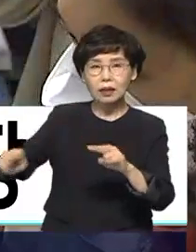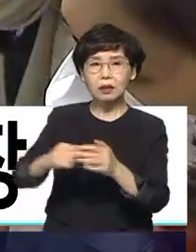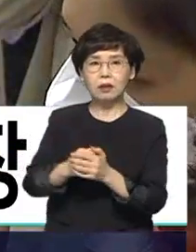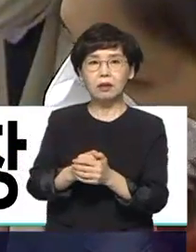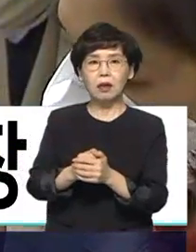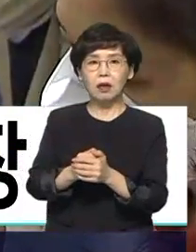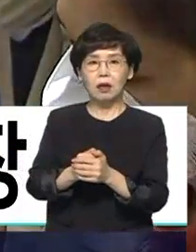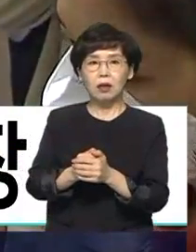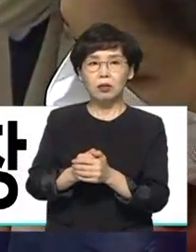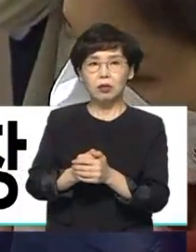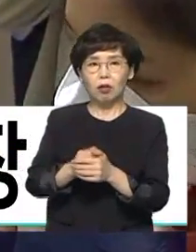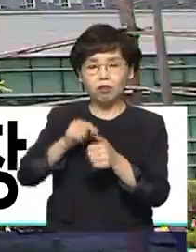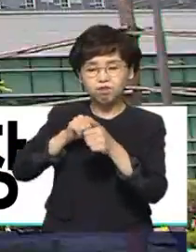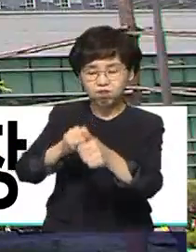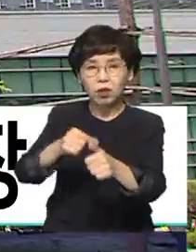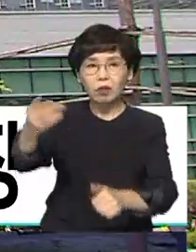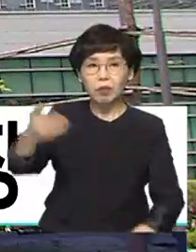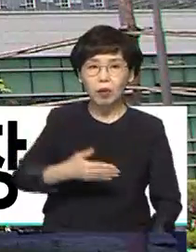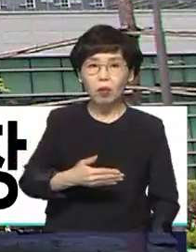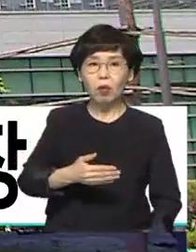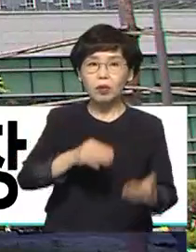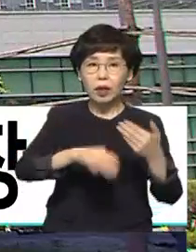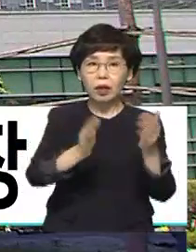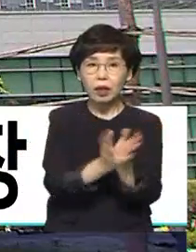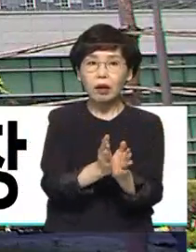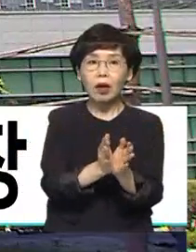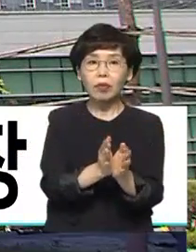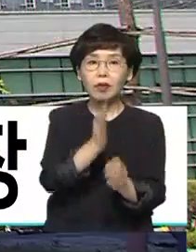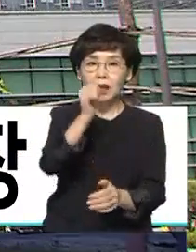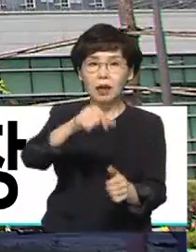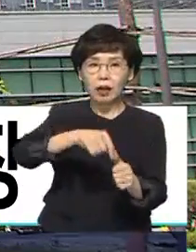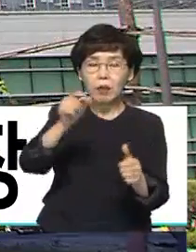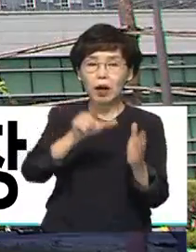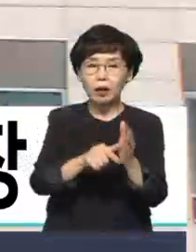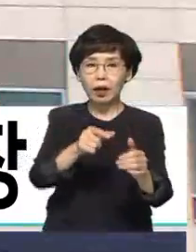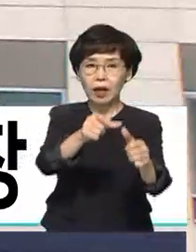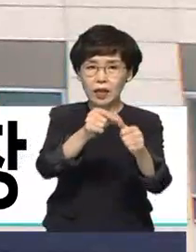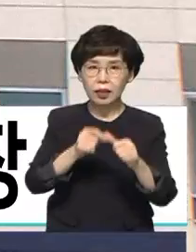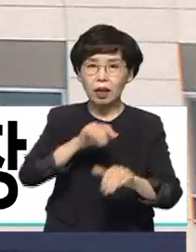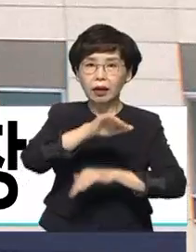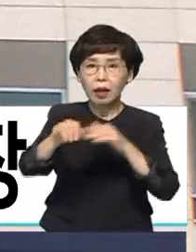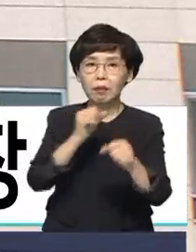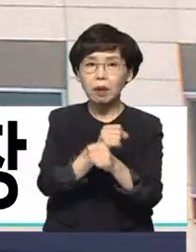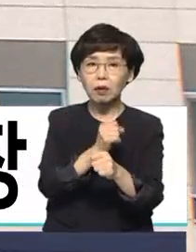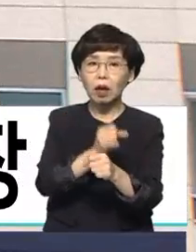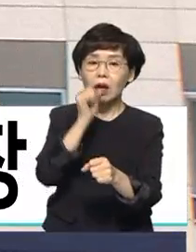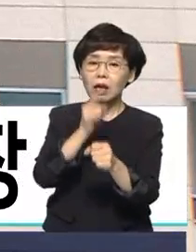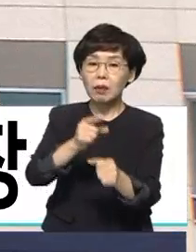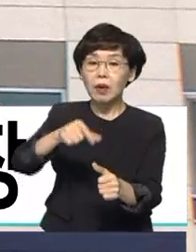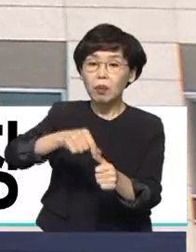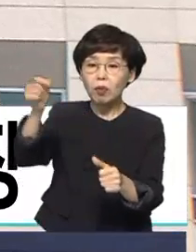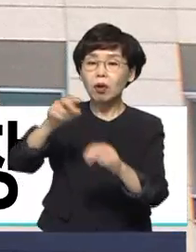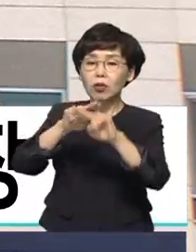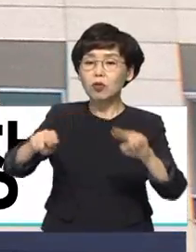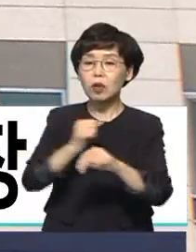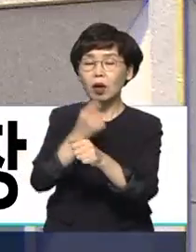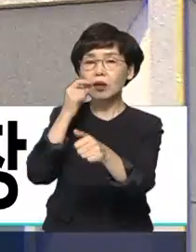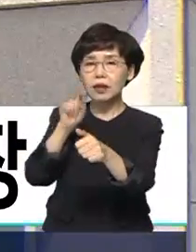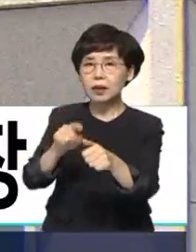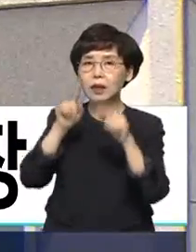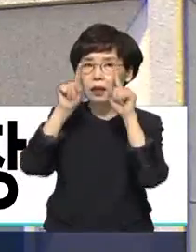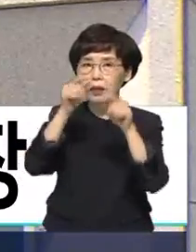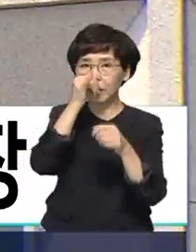제출 받고 산하기관의 후임 기관 자가 임명할 때 인사의 개입하거나 이미 이루어진 인사를 취소하라 고 지시한 혐의가 있다며